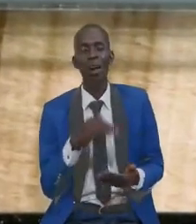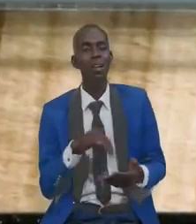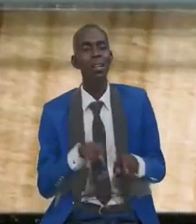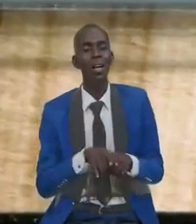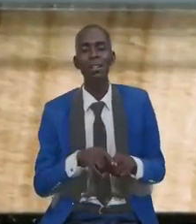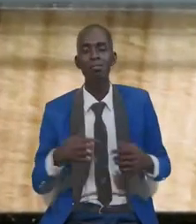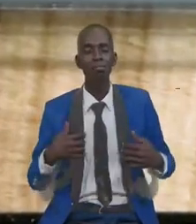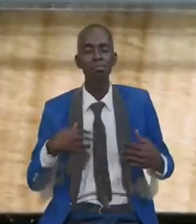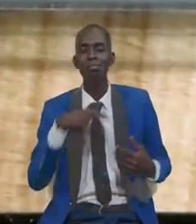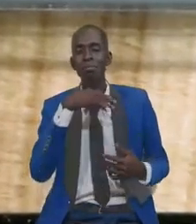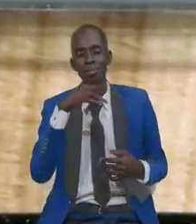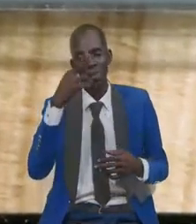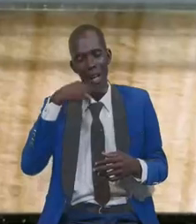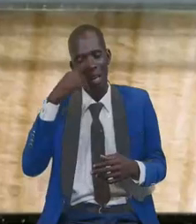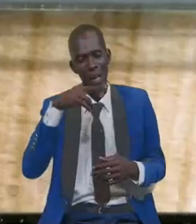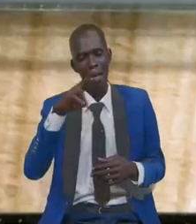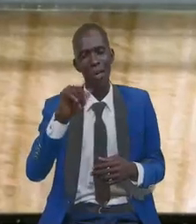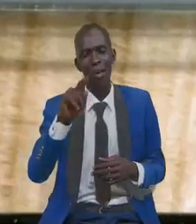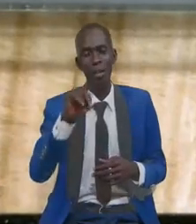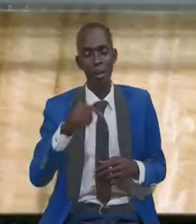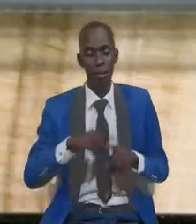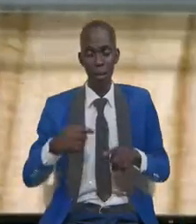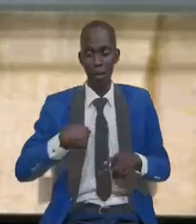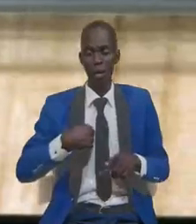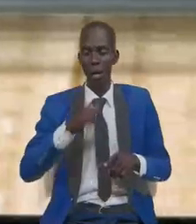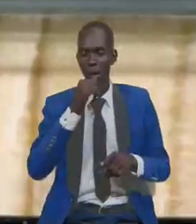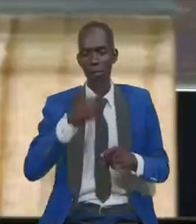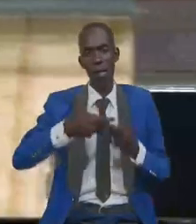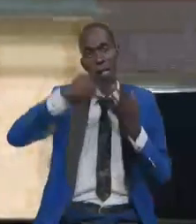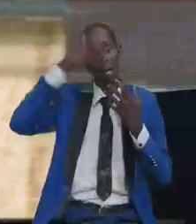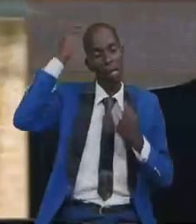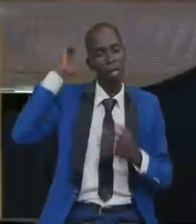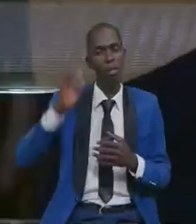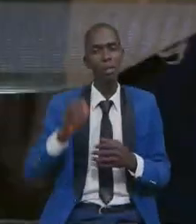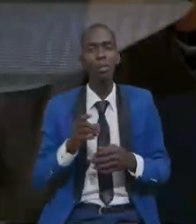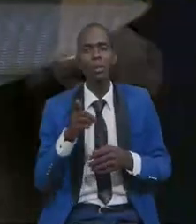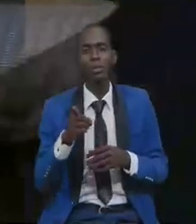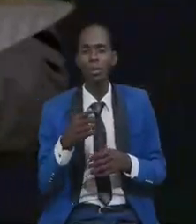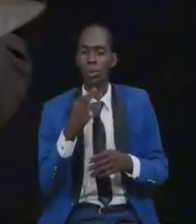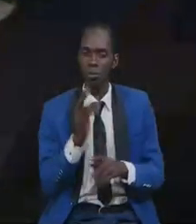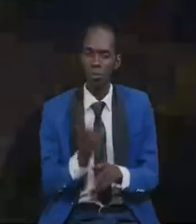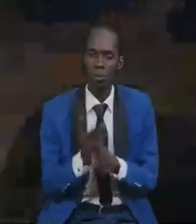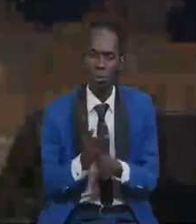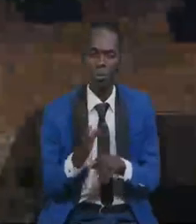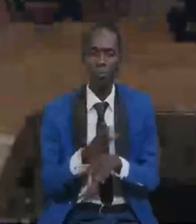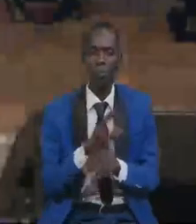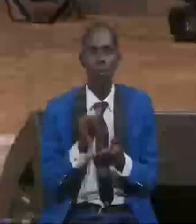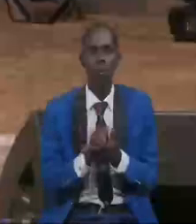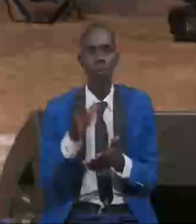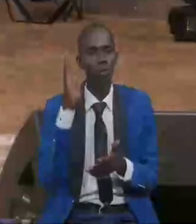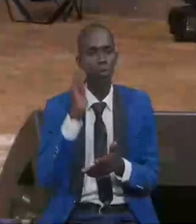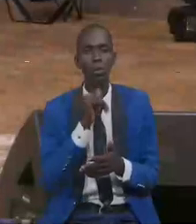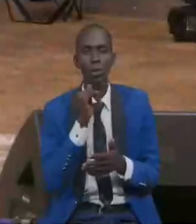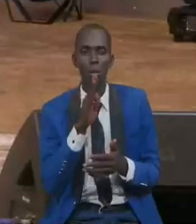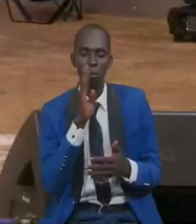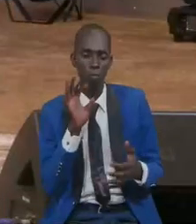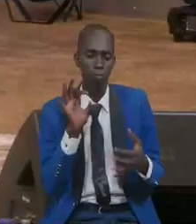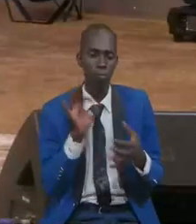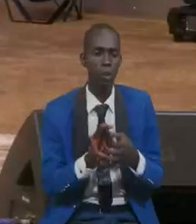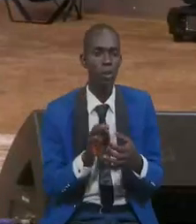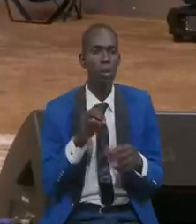Ils sont juste des proies, et que toi tu as un éléphant, tu as un lion, et il dit que tu dois sortir de cela. Tu ne dois pas prendre part à la ruine